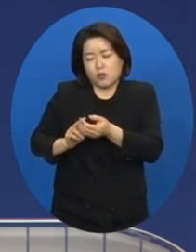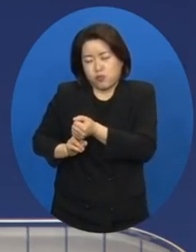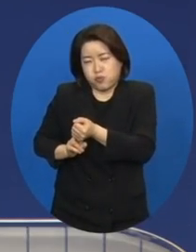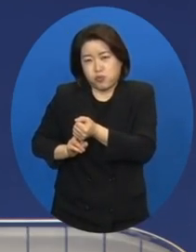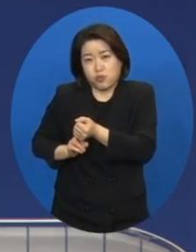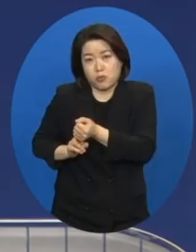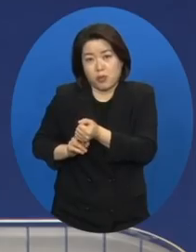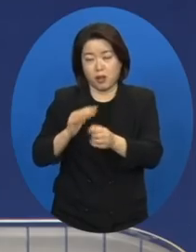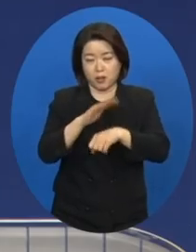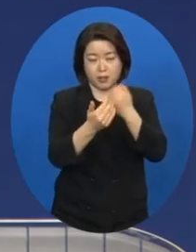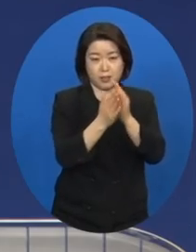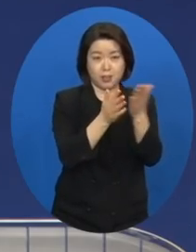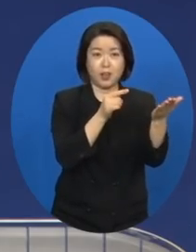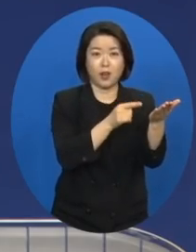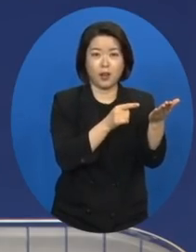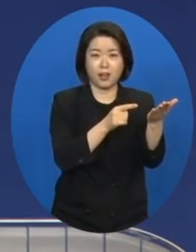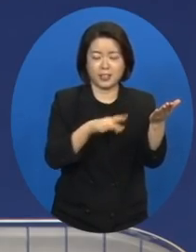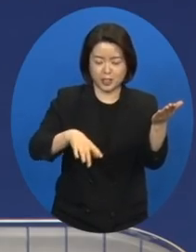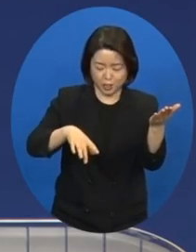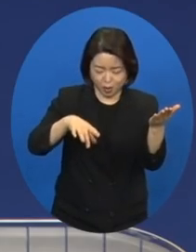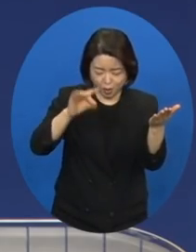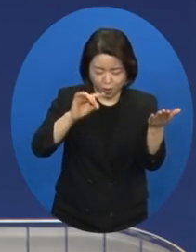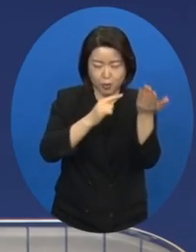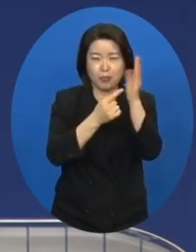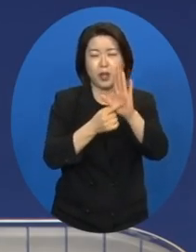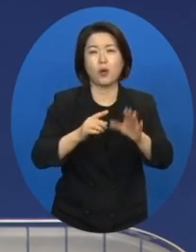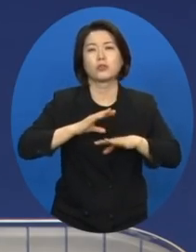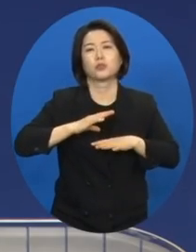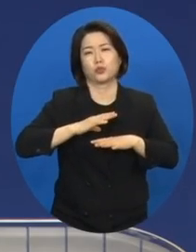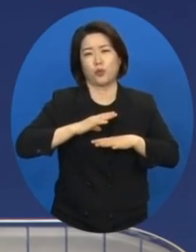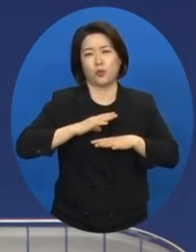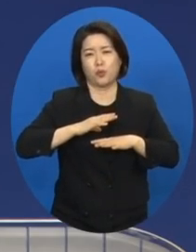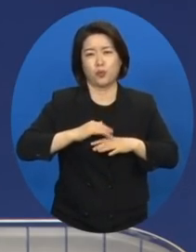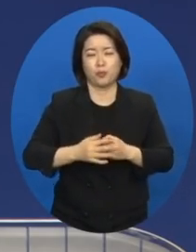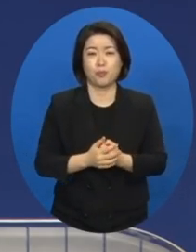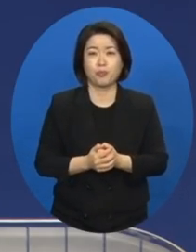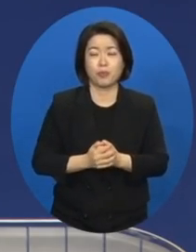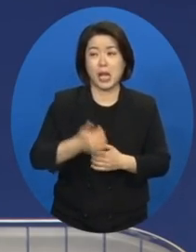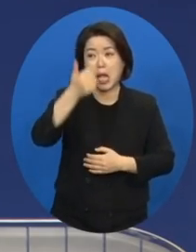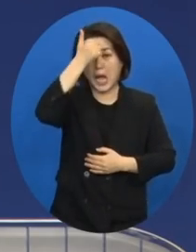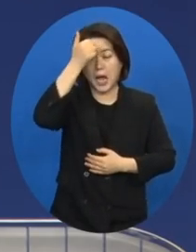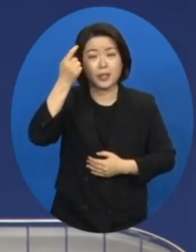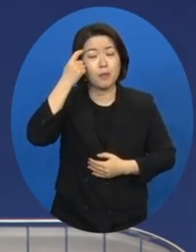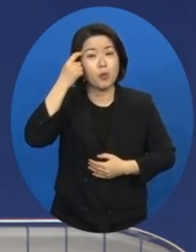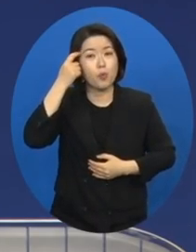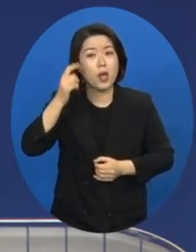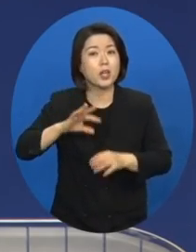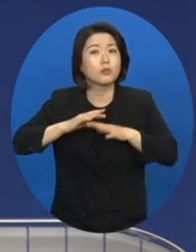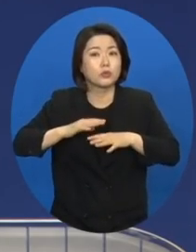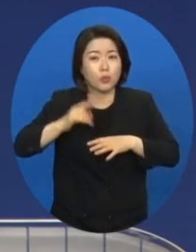이게 성경에 처음, 맨 처음 나온 두려움입니다. 아담이 왜 두려워했다고요?